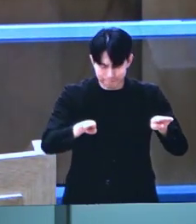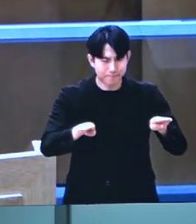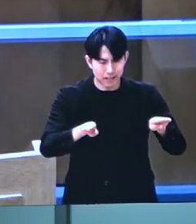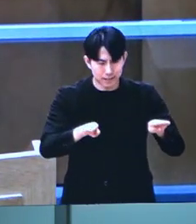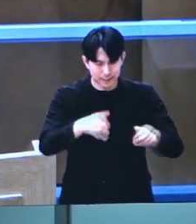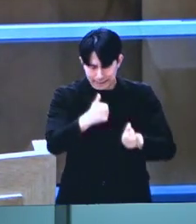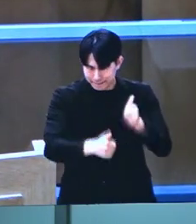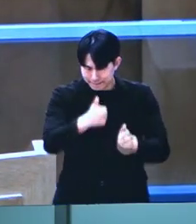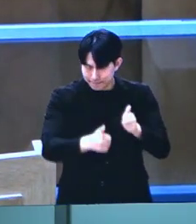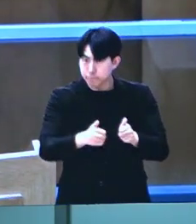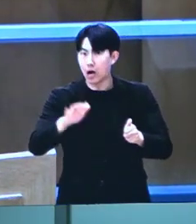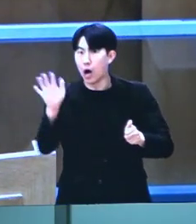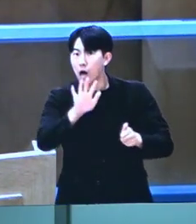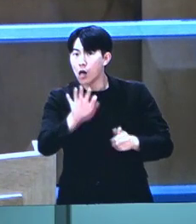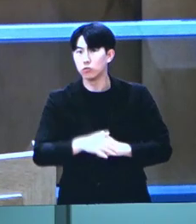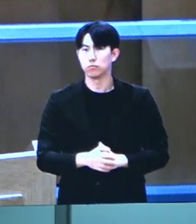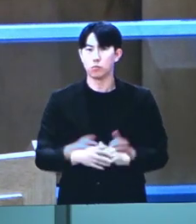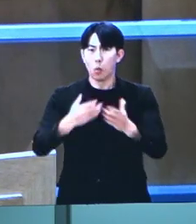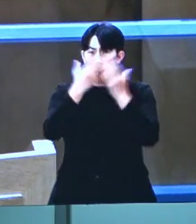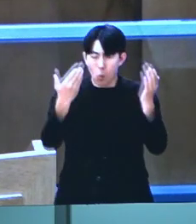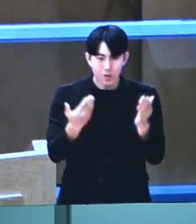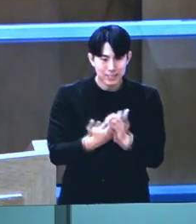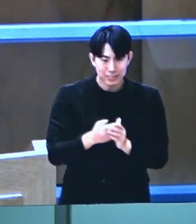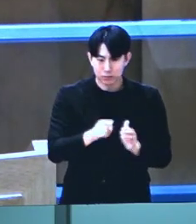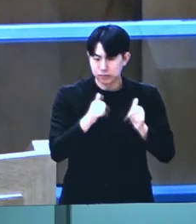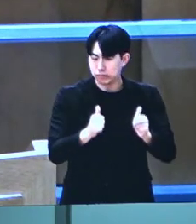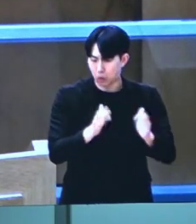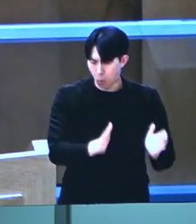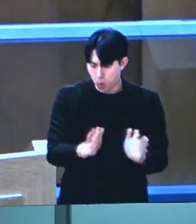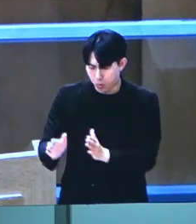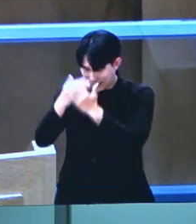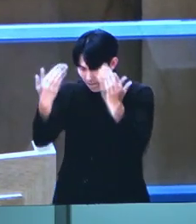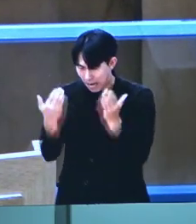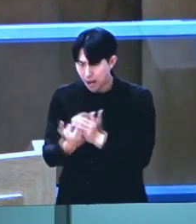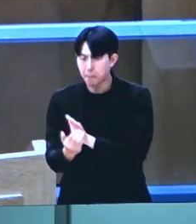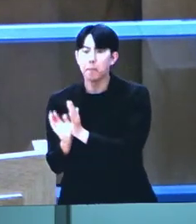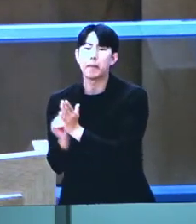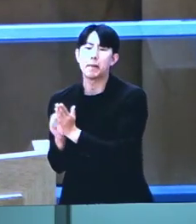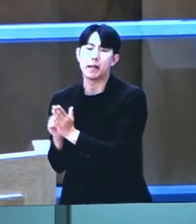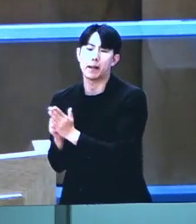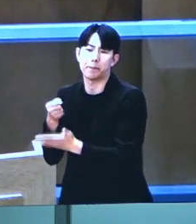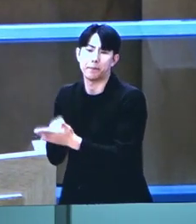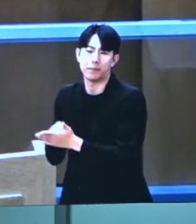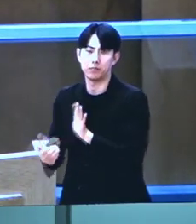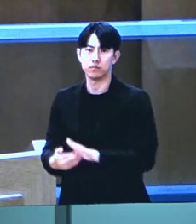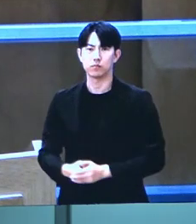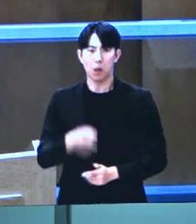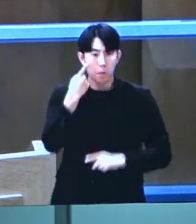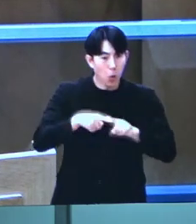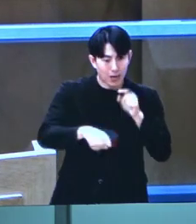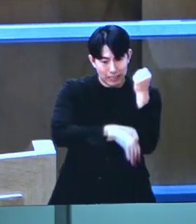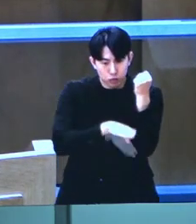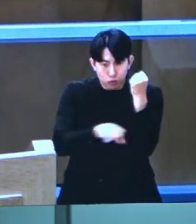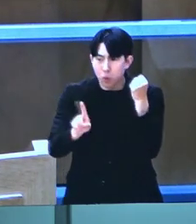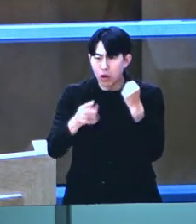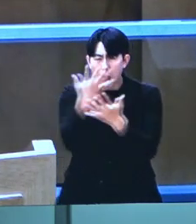이유로 선정과정 모두를 비공개로 하는 깜깜이 심사를 진행했습니다. 평가 기준 또한 너무